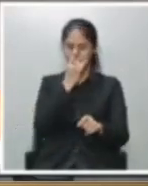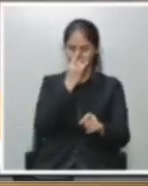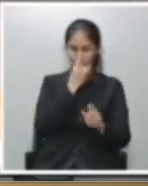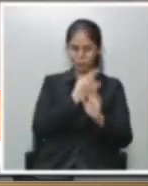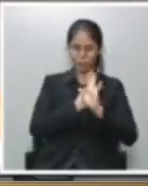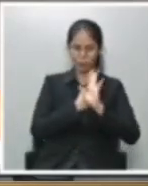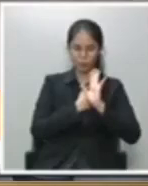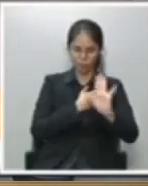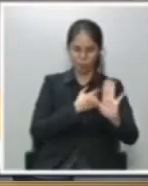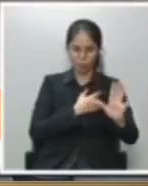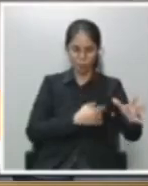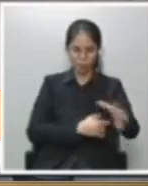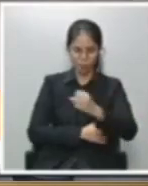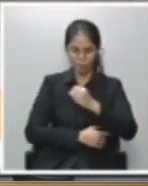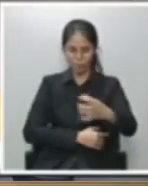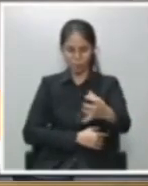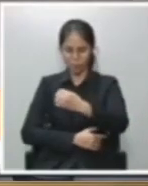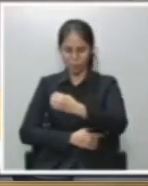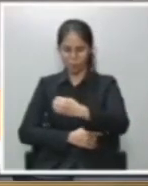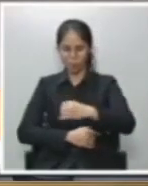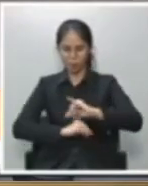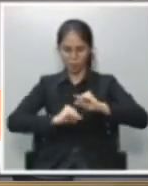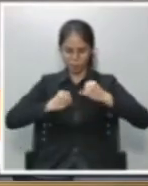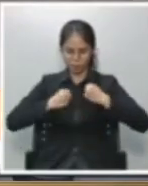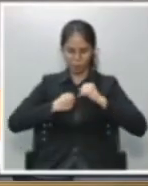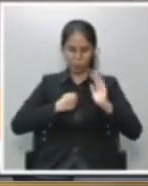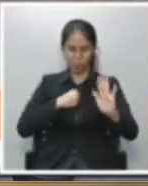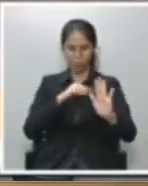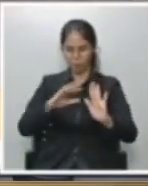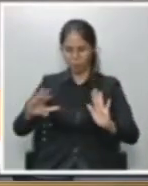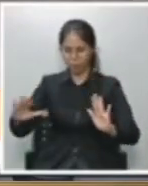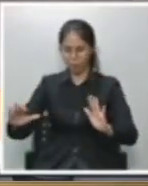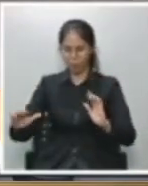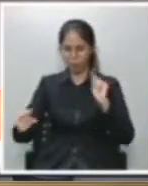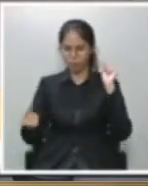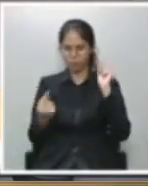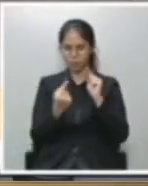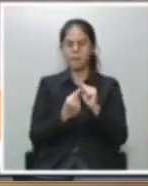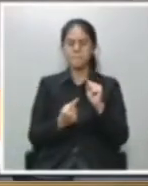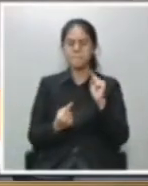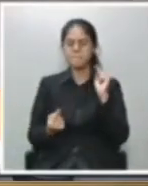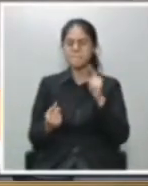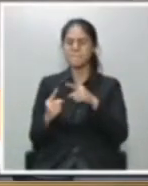ใครแย่งชิงมาใครปล้นมาใครไปขับก็เป็นสมบัติของคนนั้นเพราะมาจากเฉย